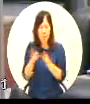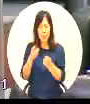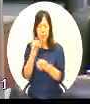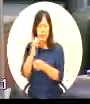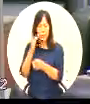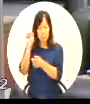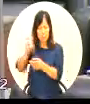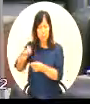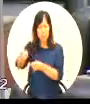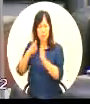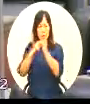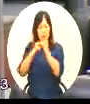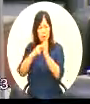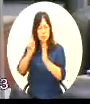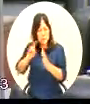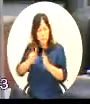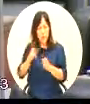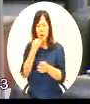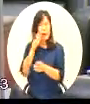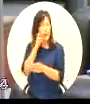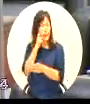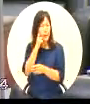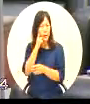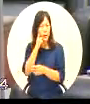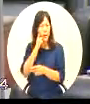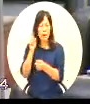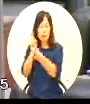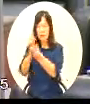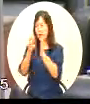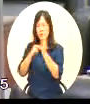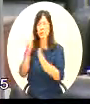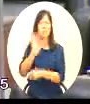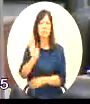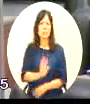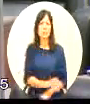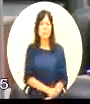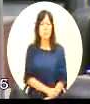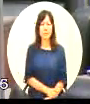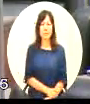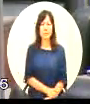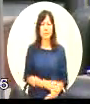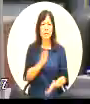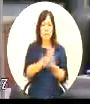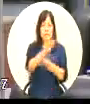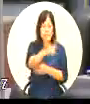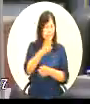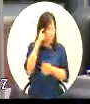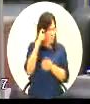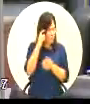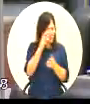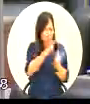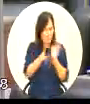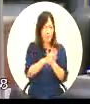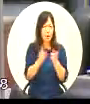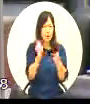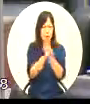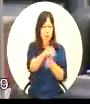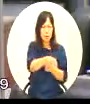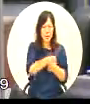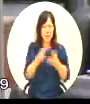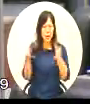这个同居人解释什么病情，他也干脆就不解释了。然后呢，就还是想办法一直跟这个同居